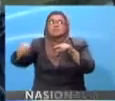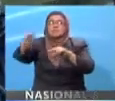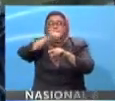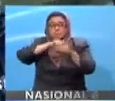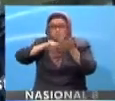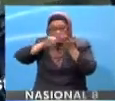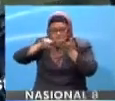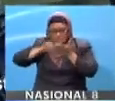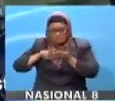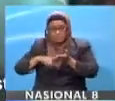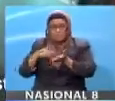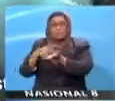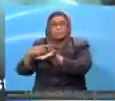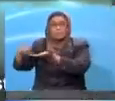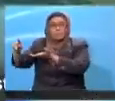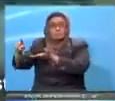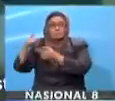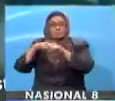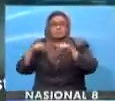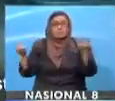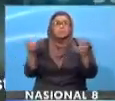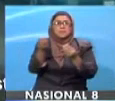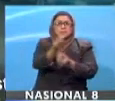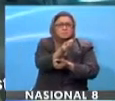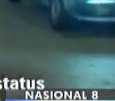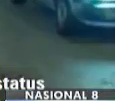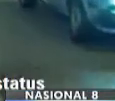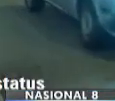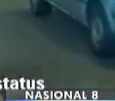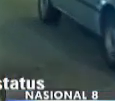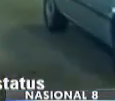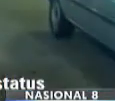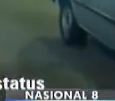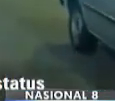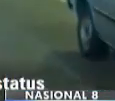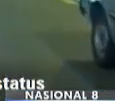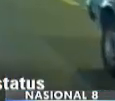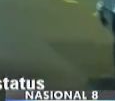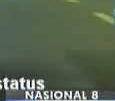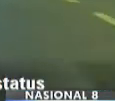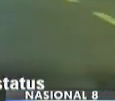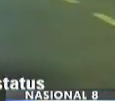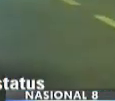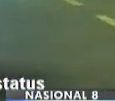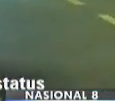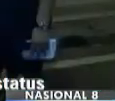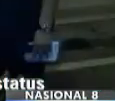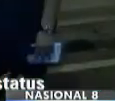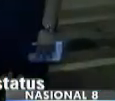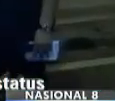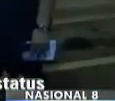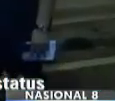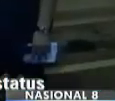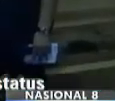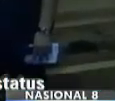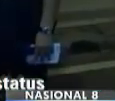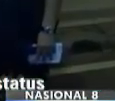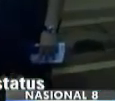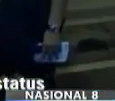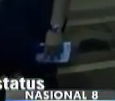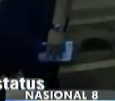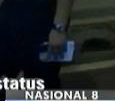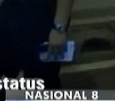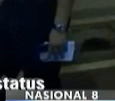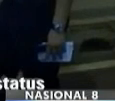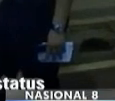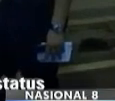dan bayaran, namun hanya sebilangan kecil menjelaskannya. Pihaknya juga telah mengenal pasti pesalah trafik yang memiliki waran